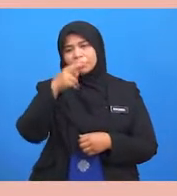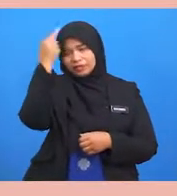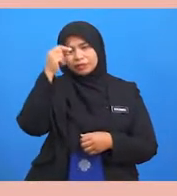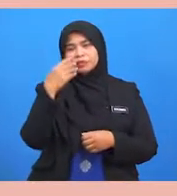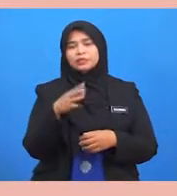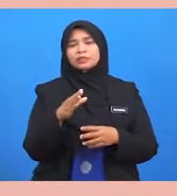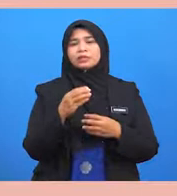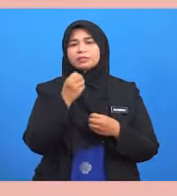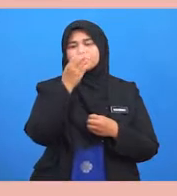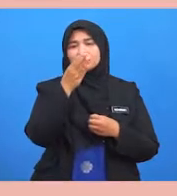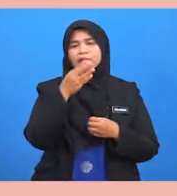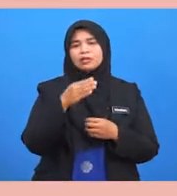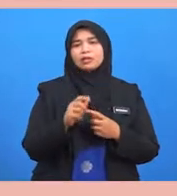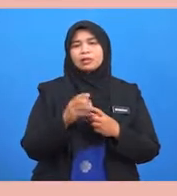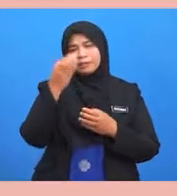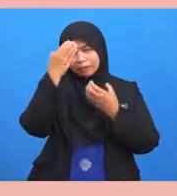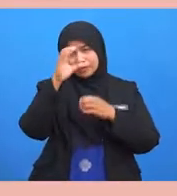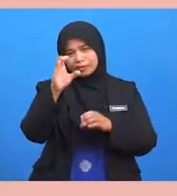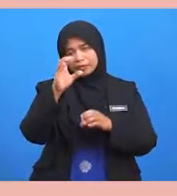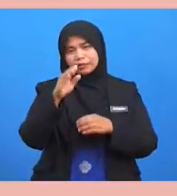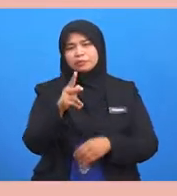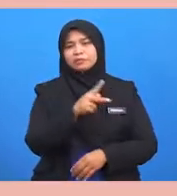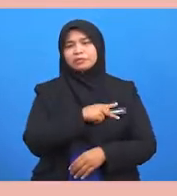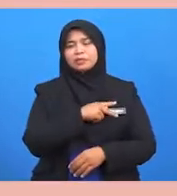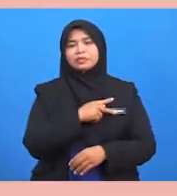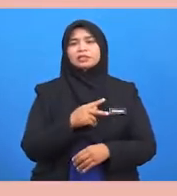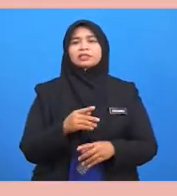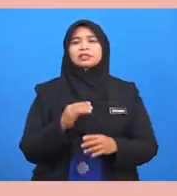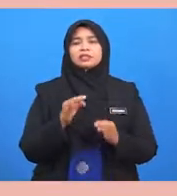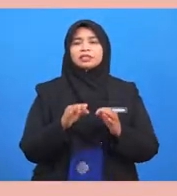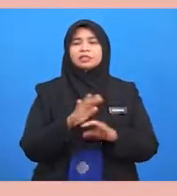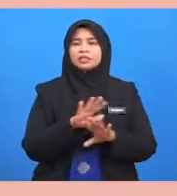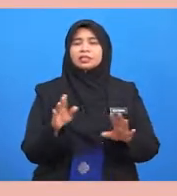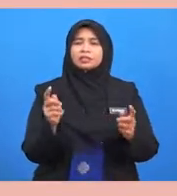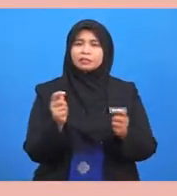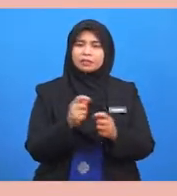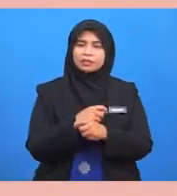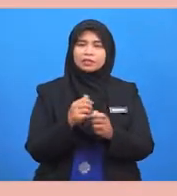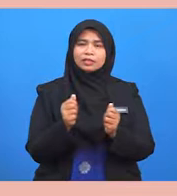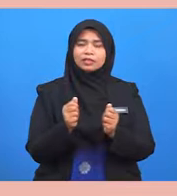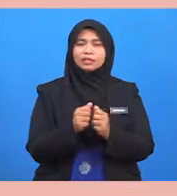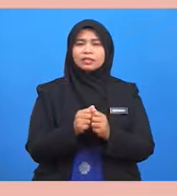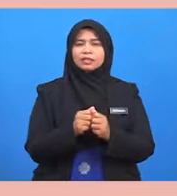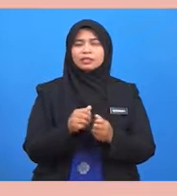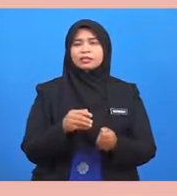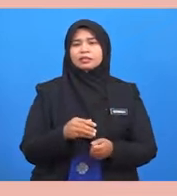pemimpin selagi tidak bertentangan, kita tidak diajak melakukan maksiat.